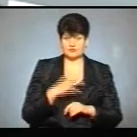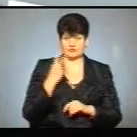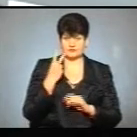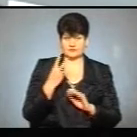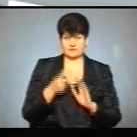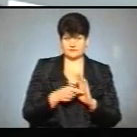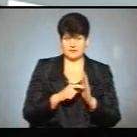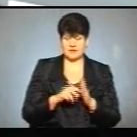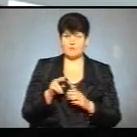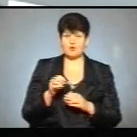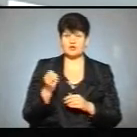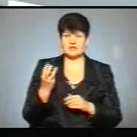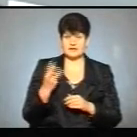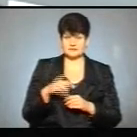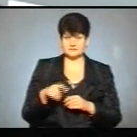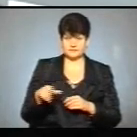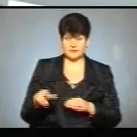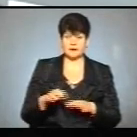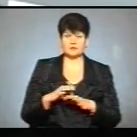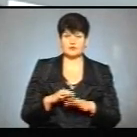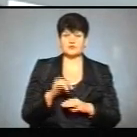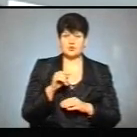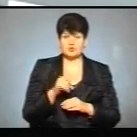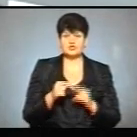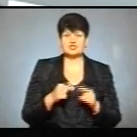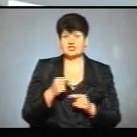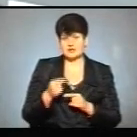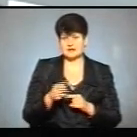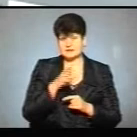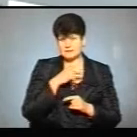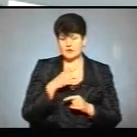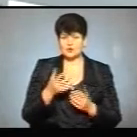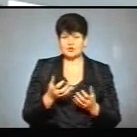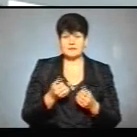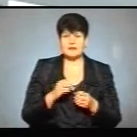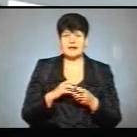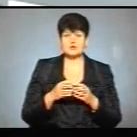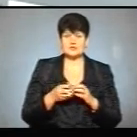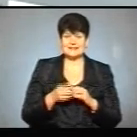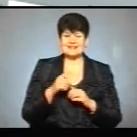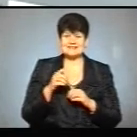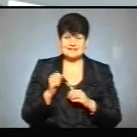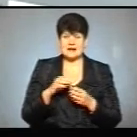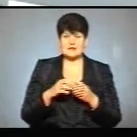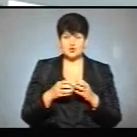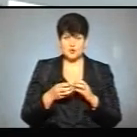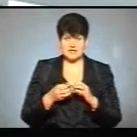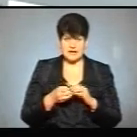і, провівши його, через певний період часу отримали результати. То за результатами